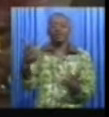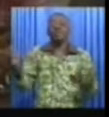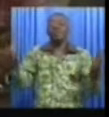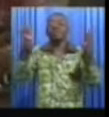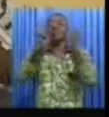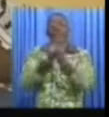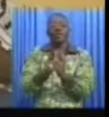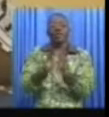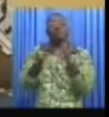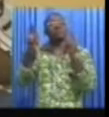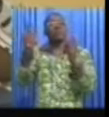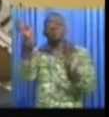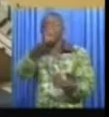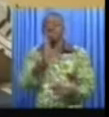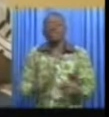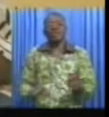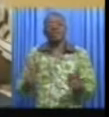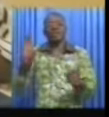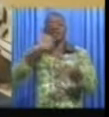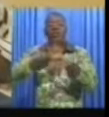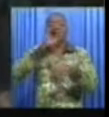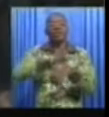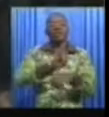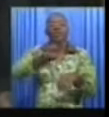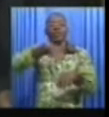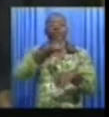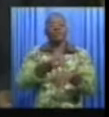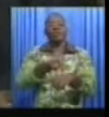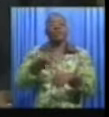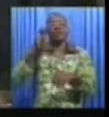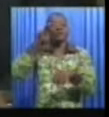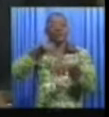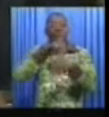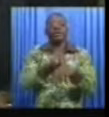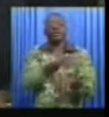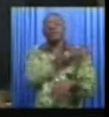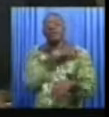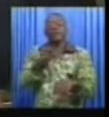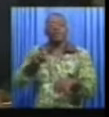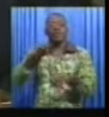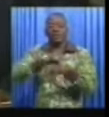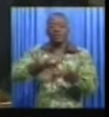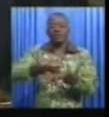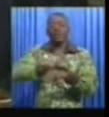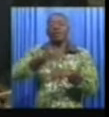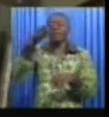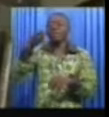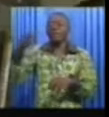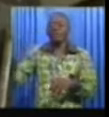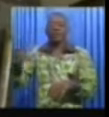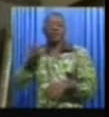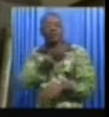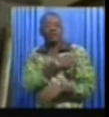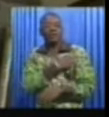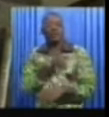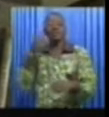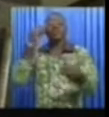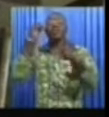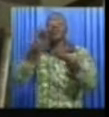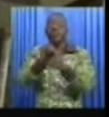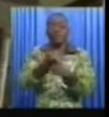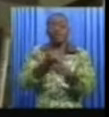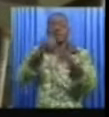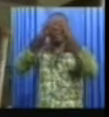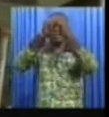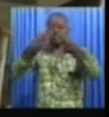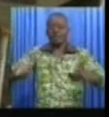experts du Bénin, de la Côte d'Ivoire, du Mali, du Niger, du Sénégal, du Togo et du Burkina Faso. Les objectifs de cet atelier,